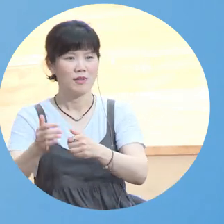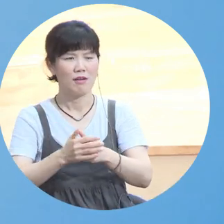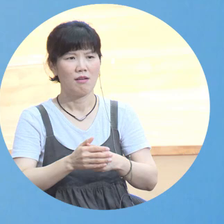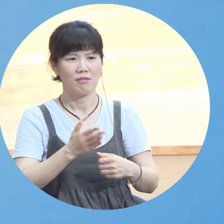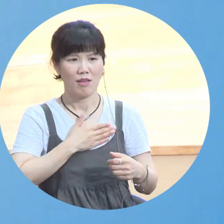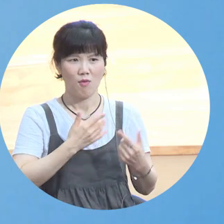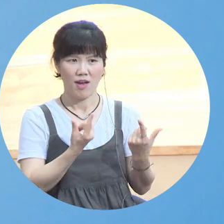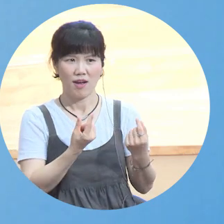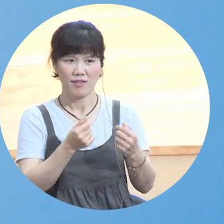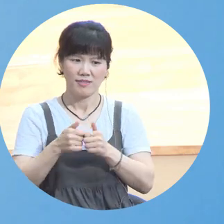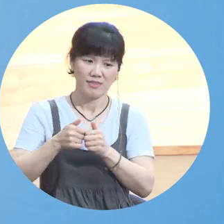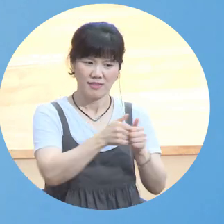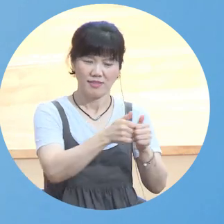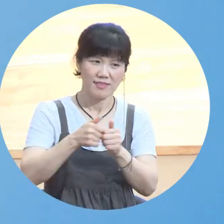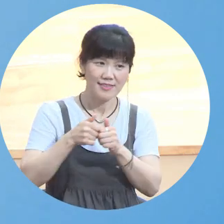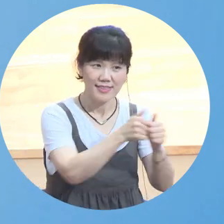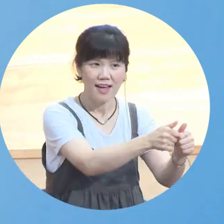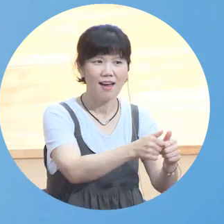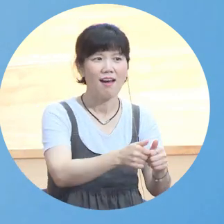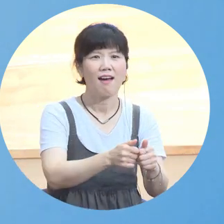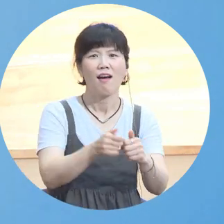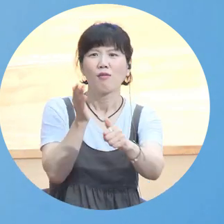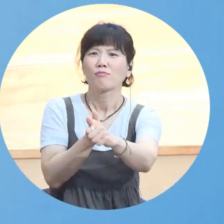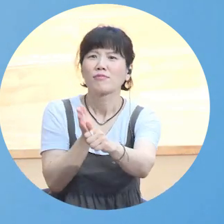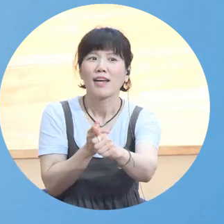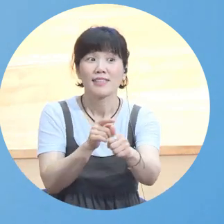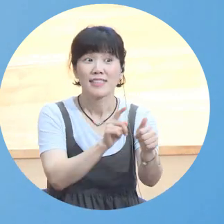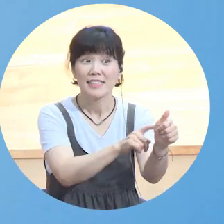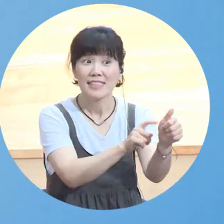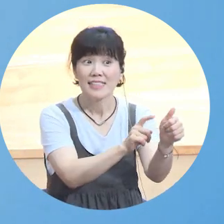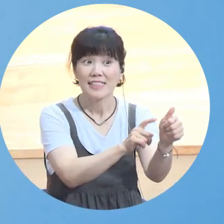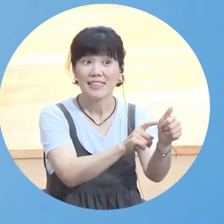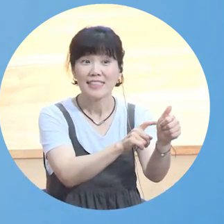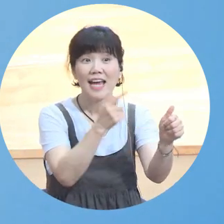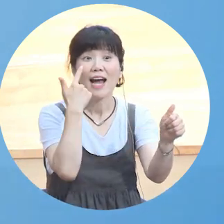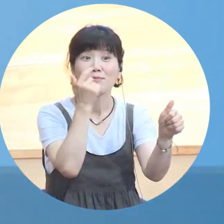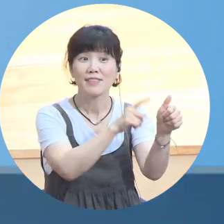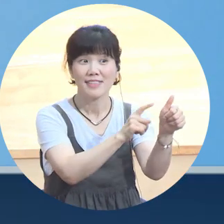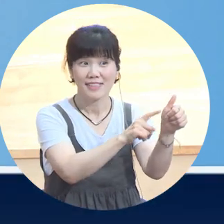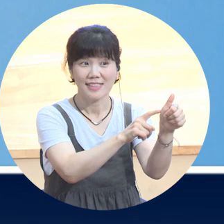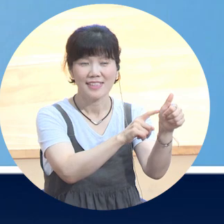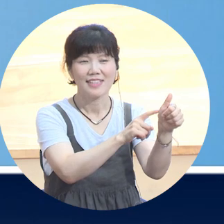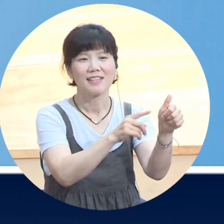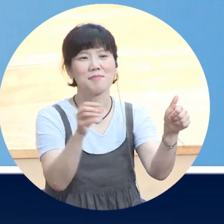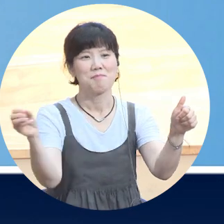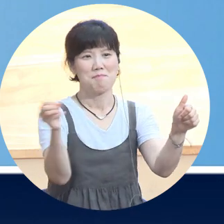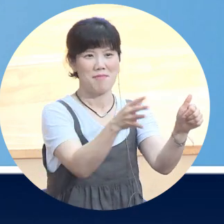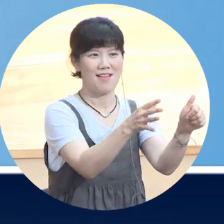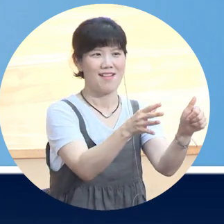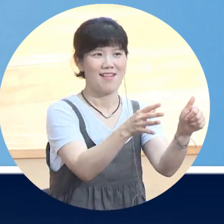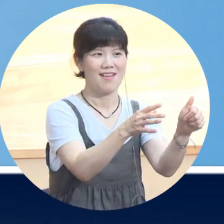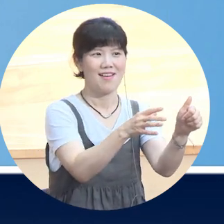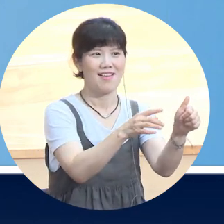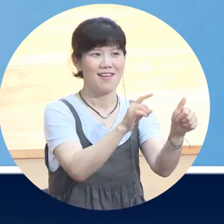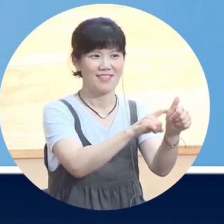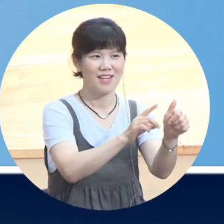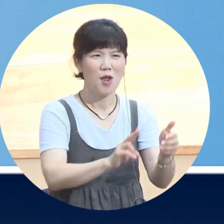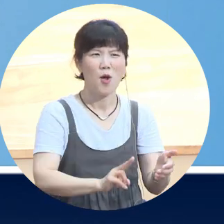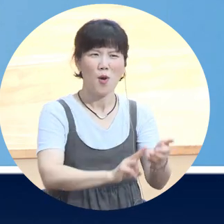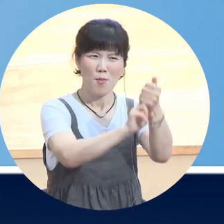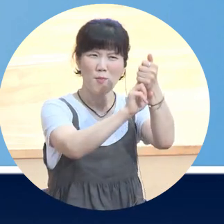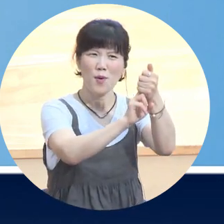내려가 달라고 얘기하는 2 아버지 뭐라 말 아냐 너희는 쳐저 까 기사를 보지 못하면 도무지 믿지